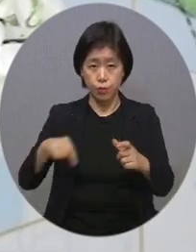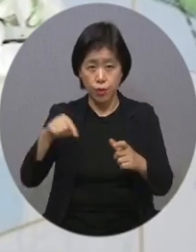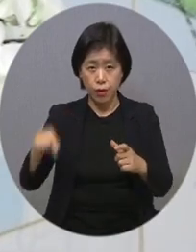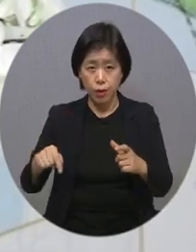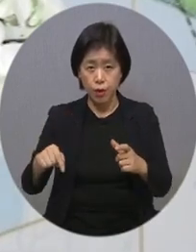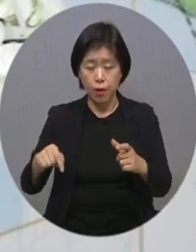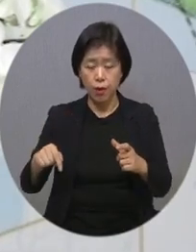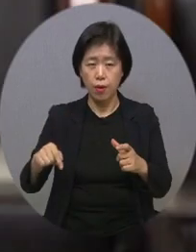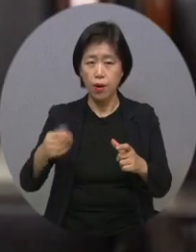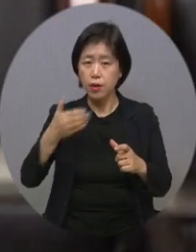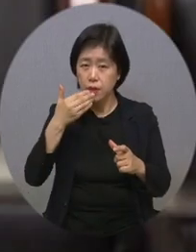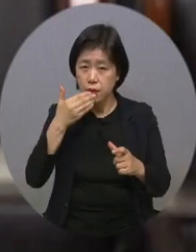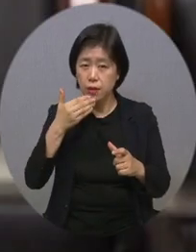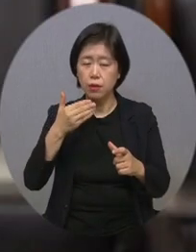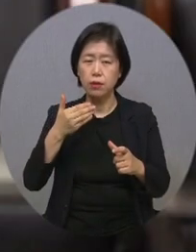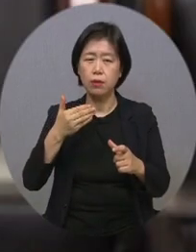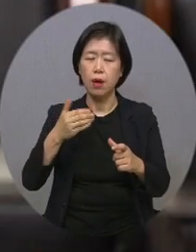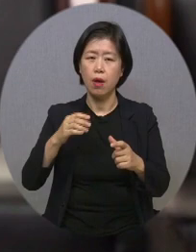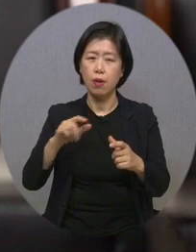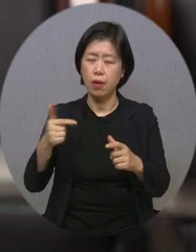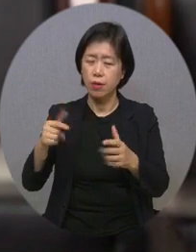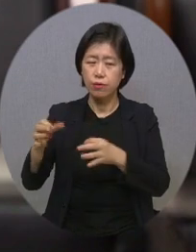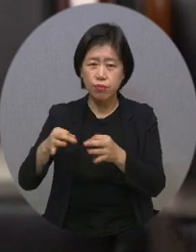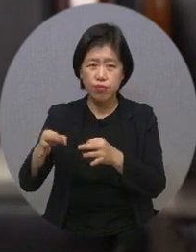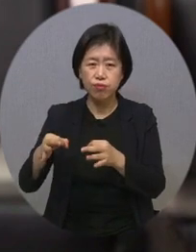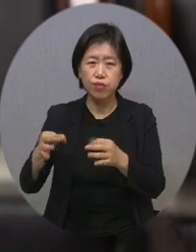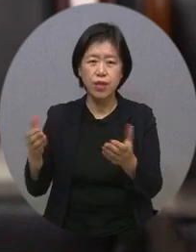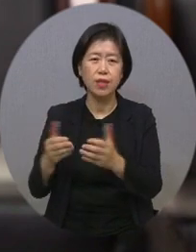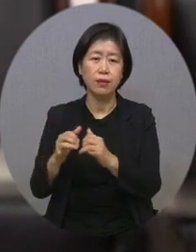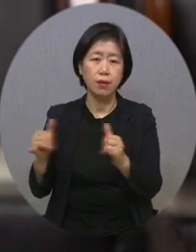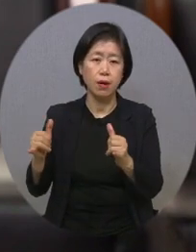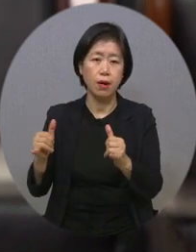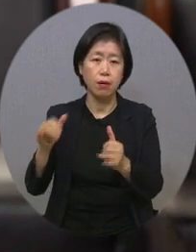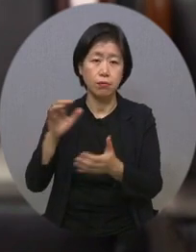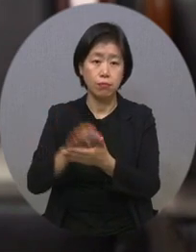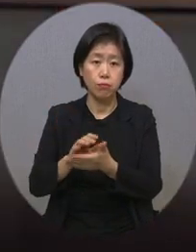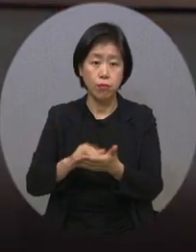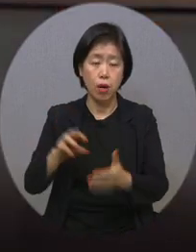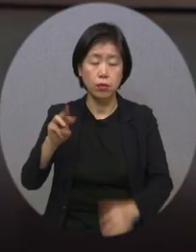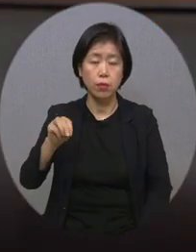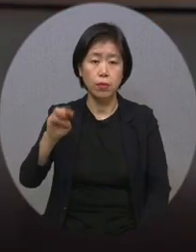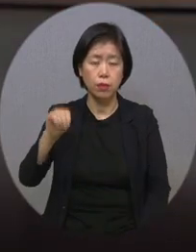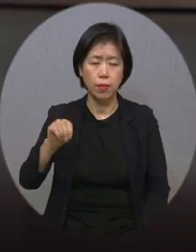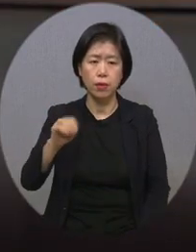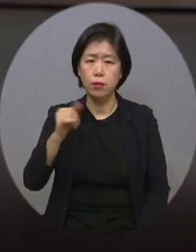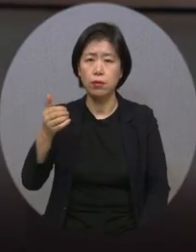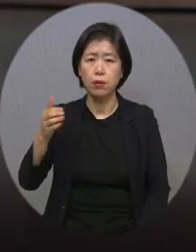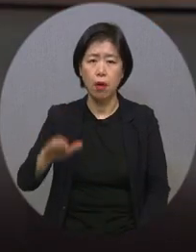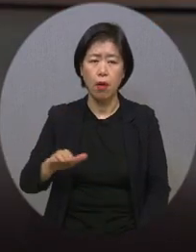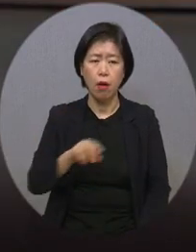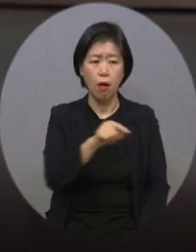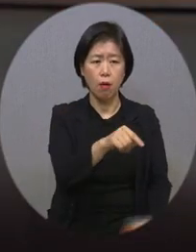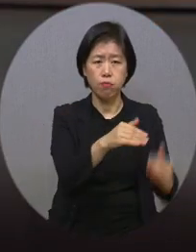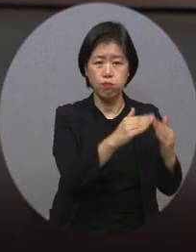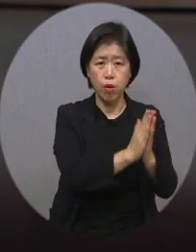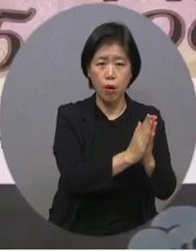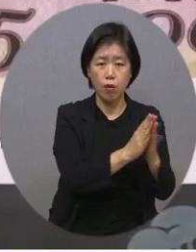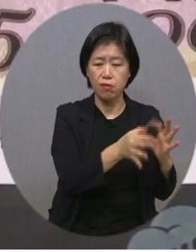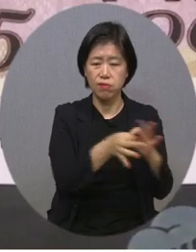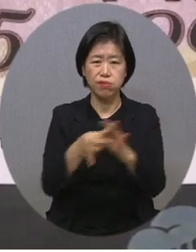부분에서 근무하는 인원이 한 3, 4만 명이 넘거든요. 네네. 근데 이게 다 무너져 버리니까 이걸 어떻게 그러면 극복할 것인가